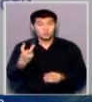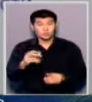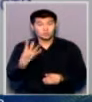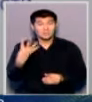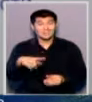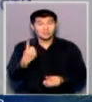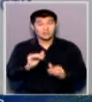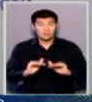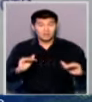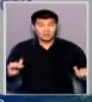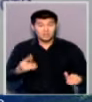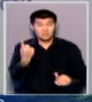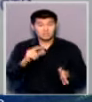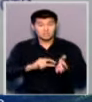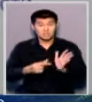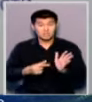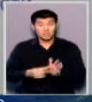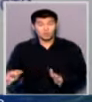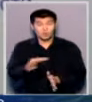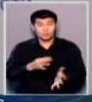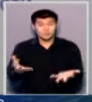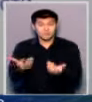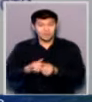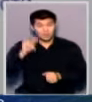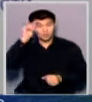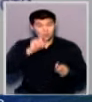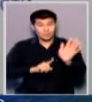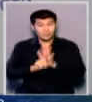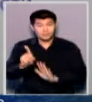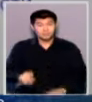14241 бала қазір бірінші сыныпқа облыс бойынша қабылданып тұр.